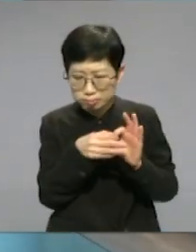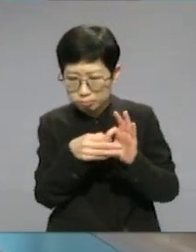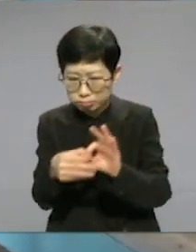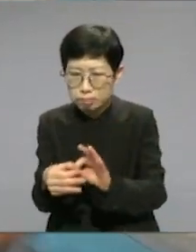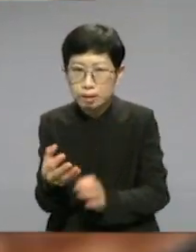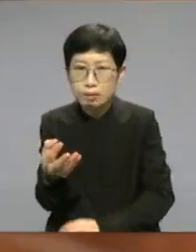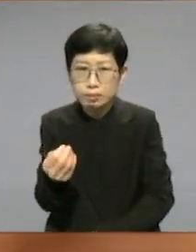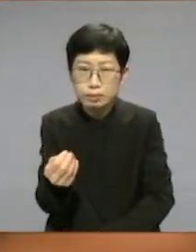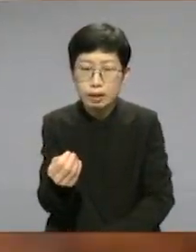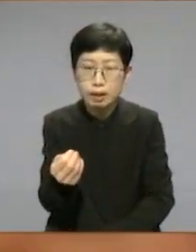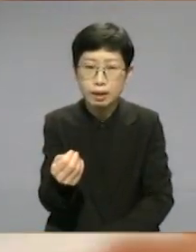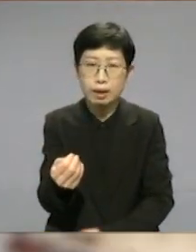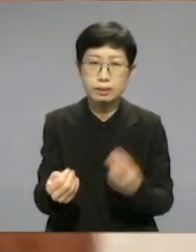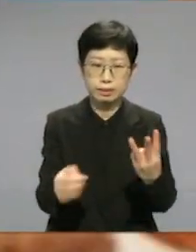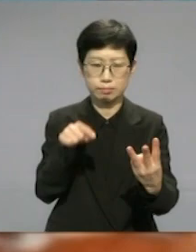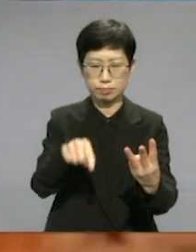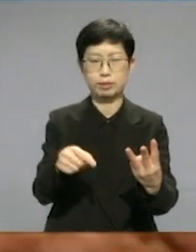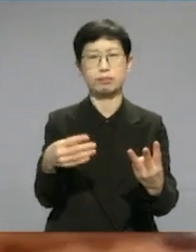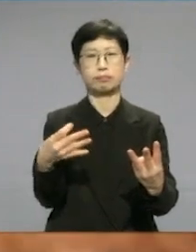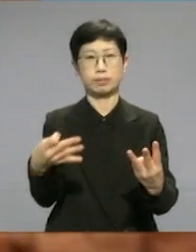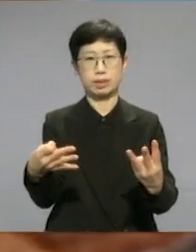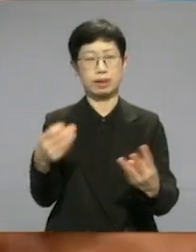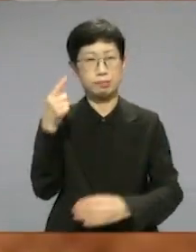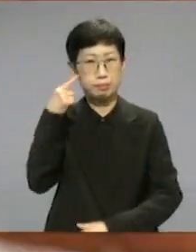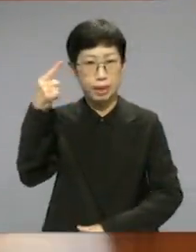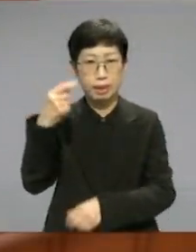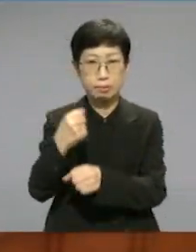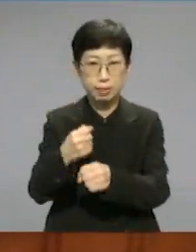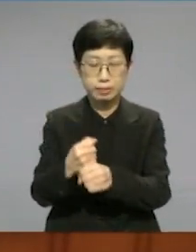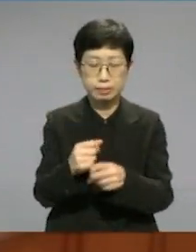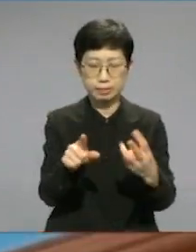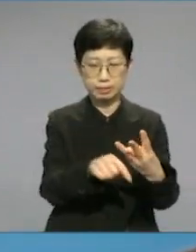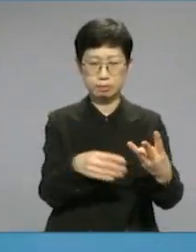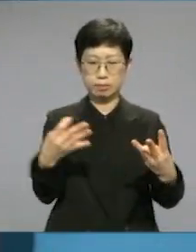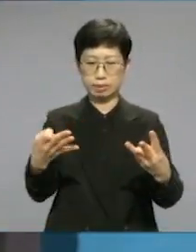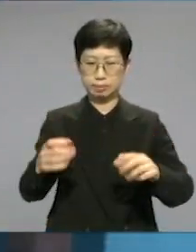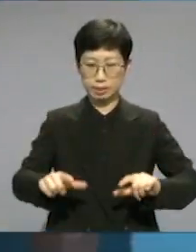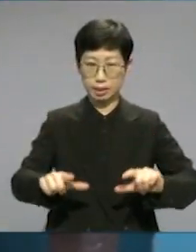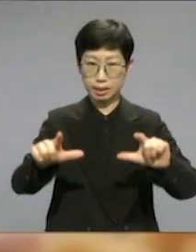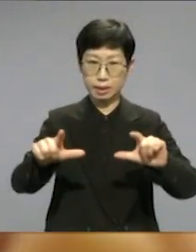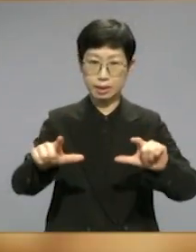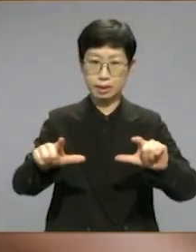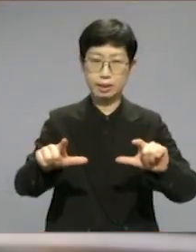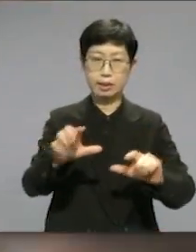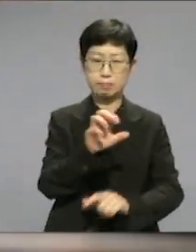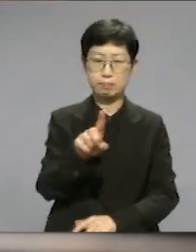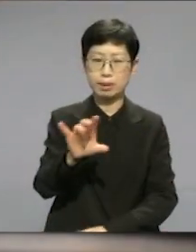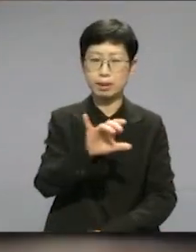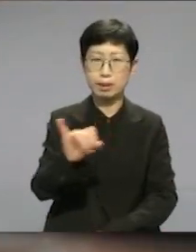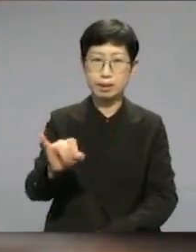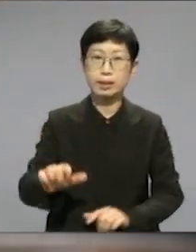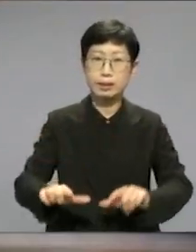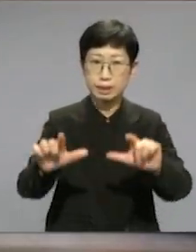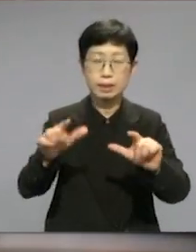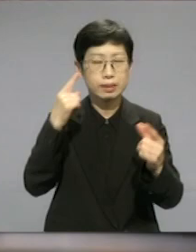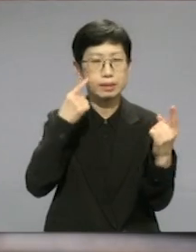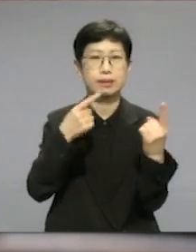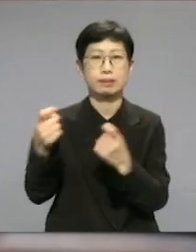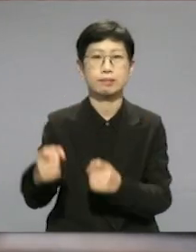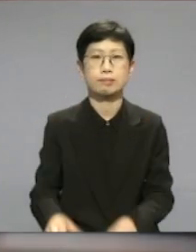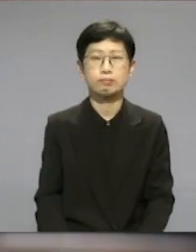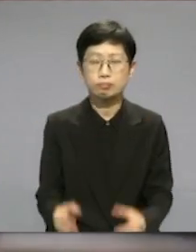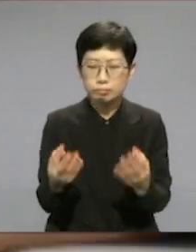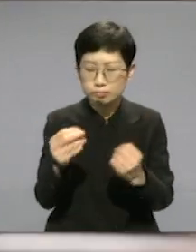원주율 근사값 3.14의 착안에 3월 14일을 파이데이라고 기념하는 건데요.